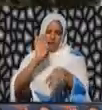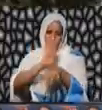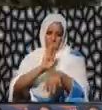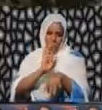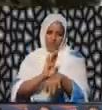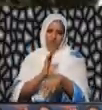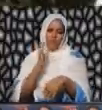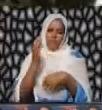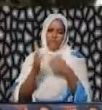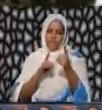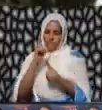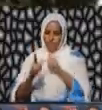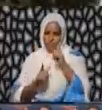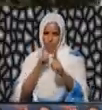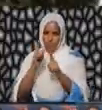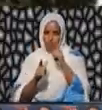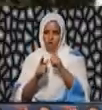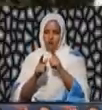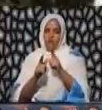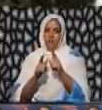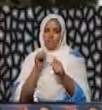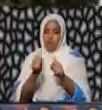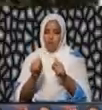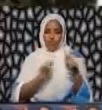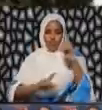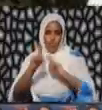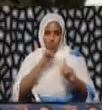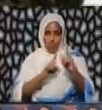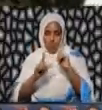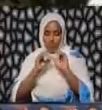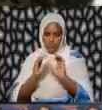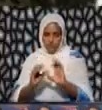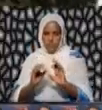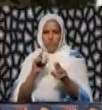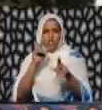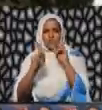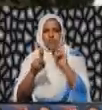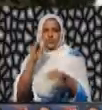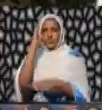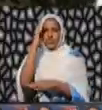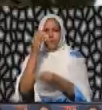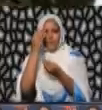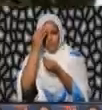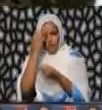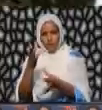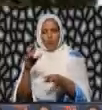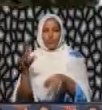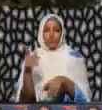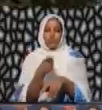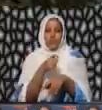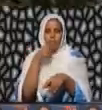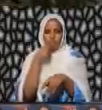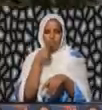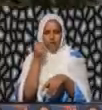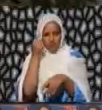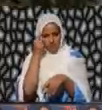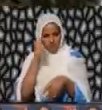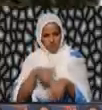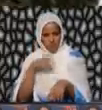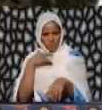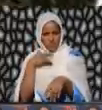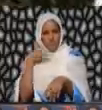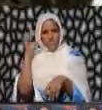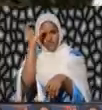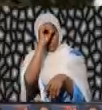አስተምሬ ለቤተ ክርስቲያን በቋንቋው የሚያስተምር በቋንቋው ህዝቡን እግዚአብሔርን የሚያሳውቅ ይሆናል ብዬ